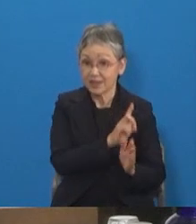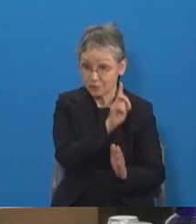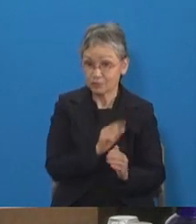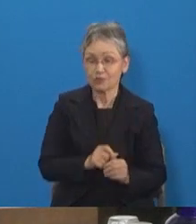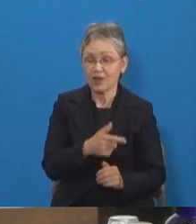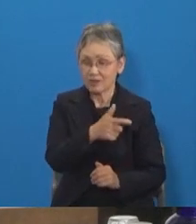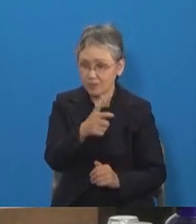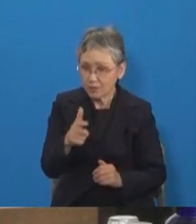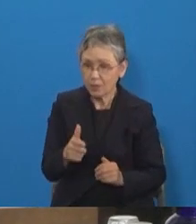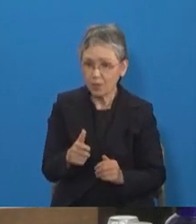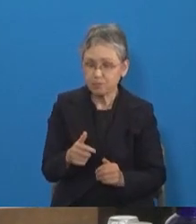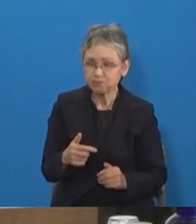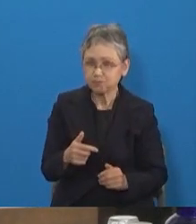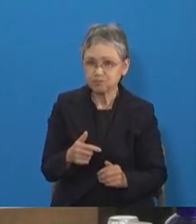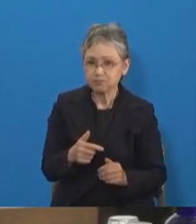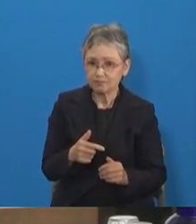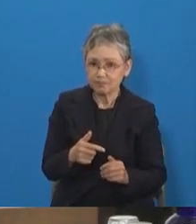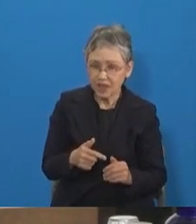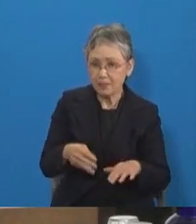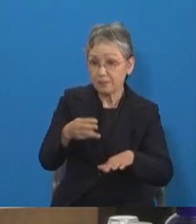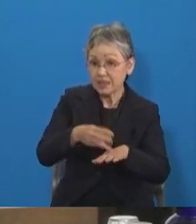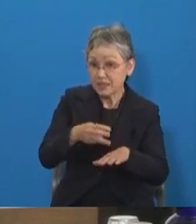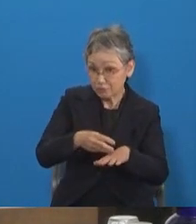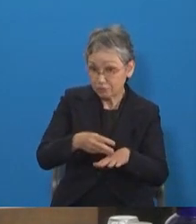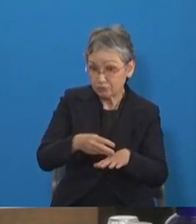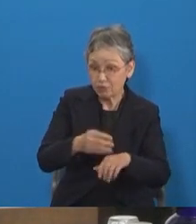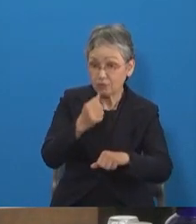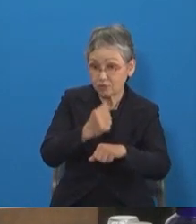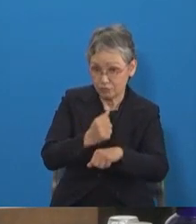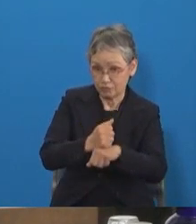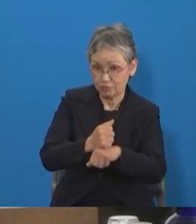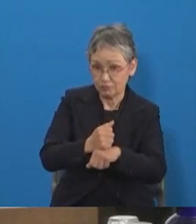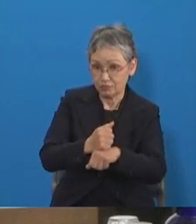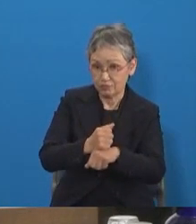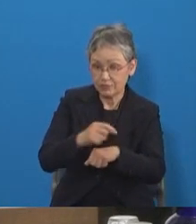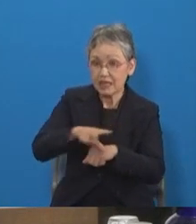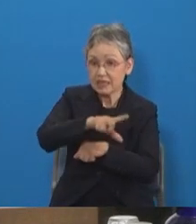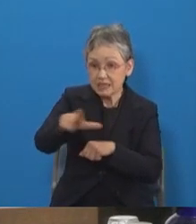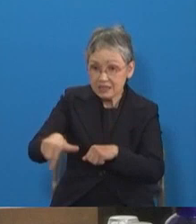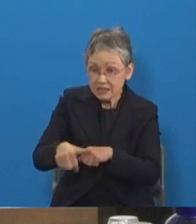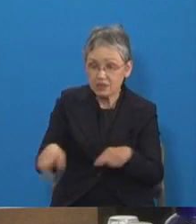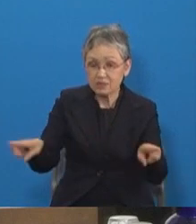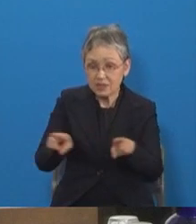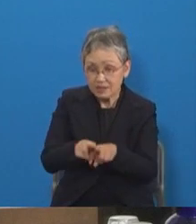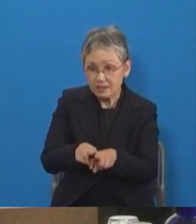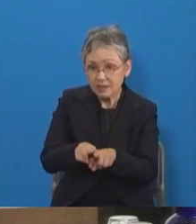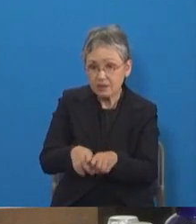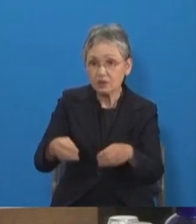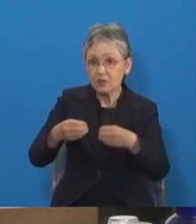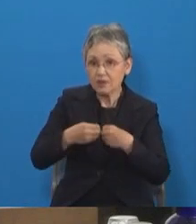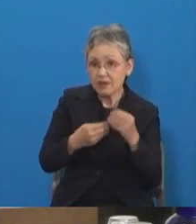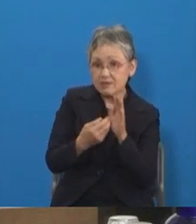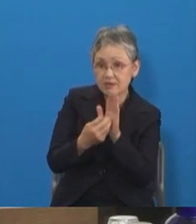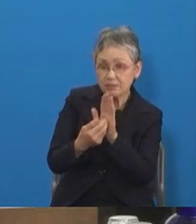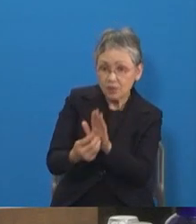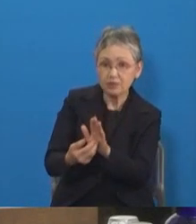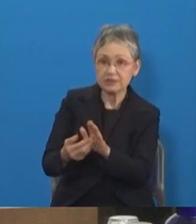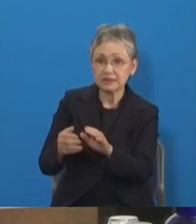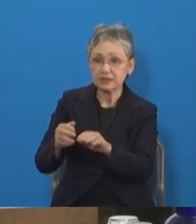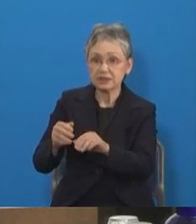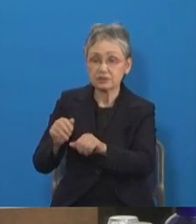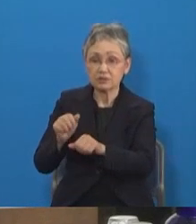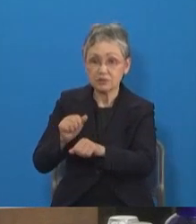マニュアルに盛り込むとともに、地域の皆さんとともに感染対策を行う区役所、市所職員を避難所等